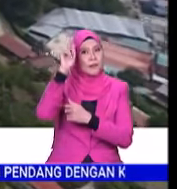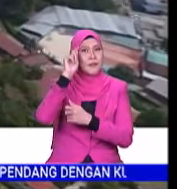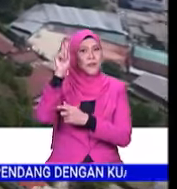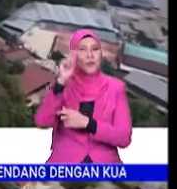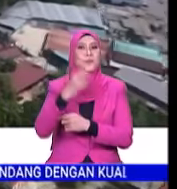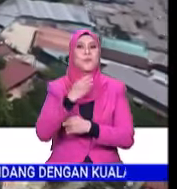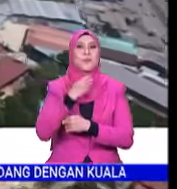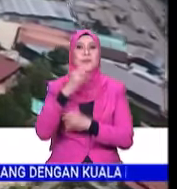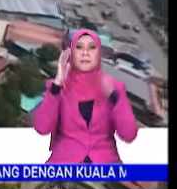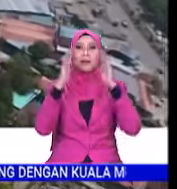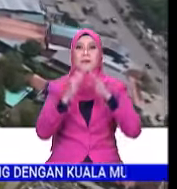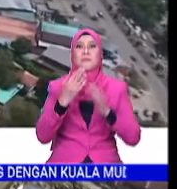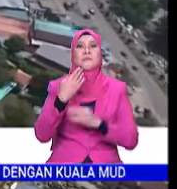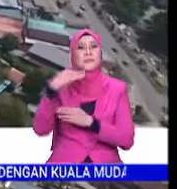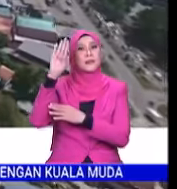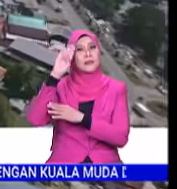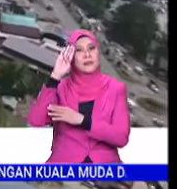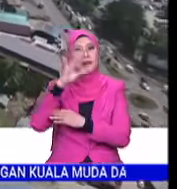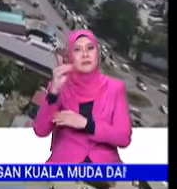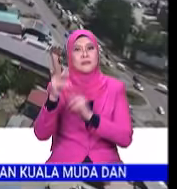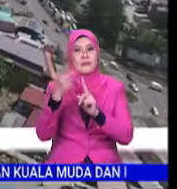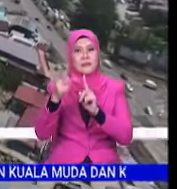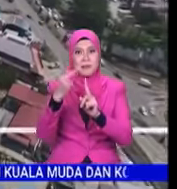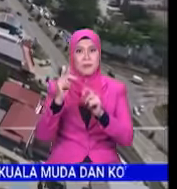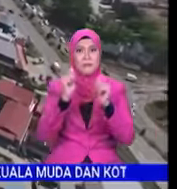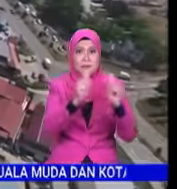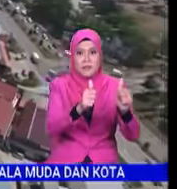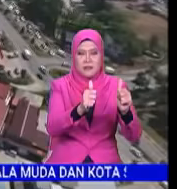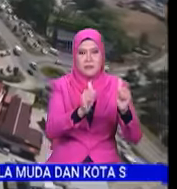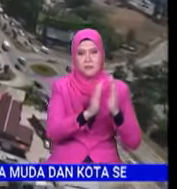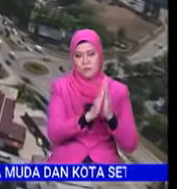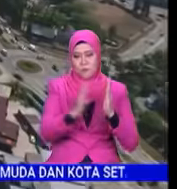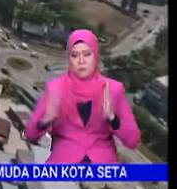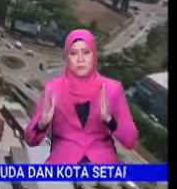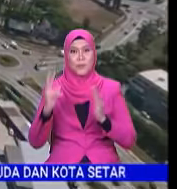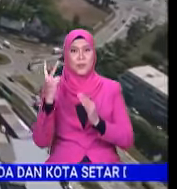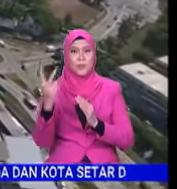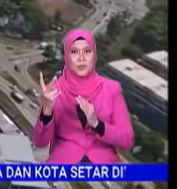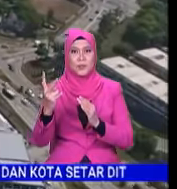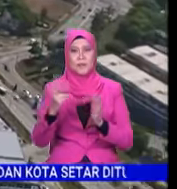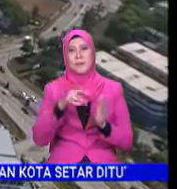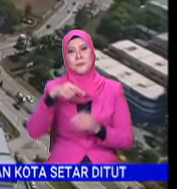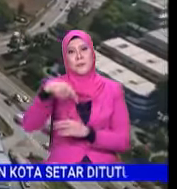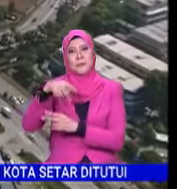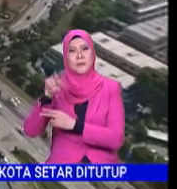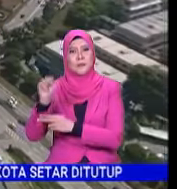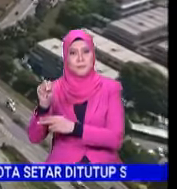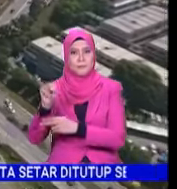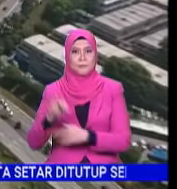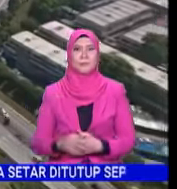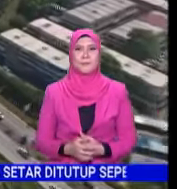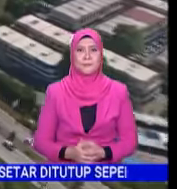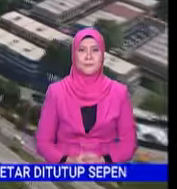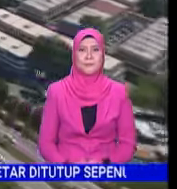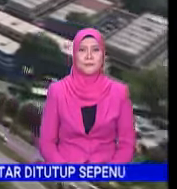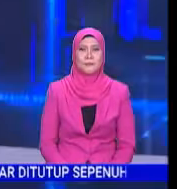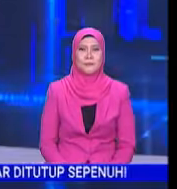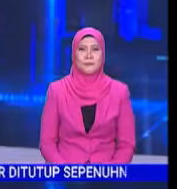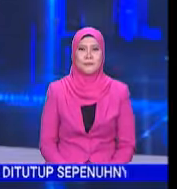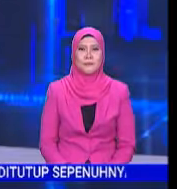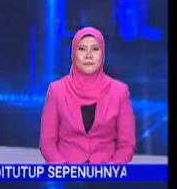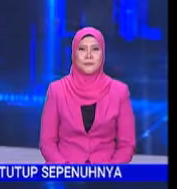Perak, Pahang, Perlis dan Pulau Pinang terlebih dahulu beralih ke fasa 2 pelan pemulihan negara.